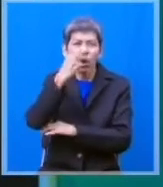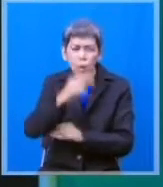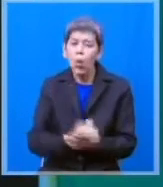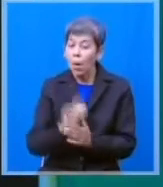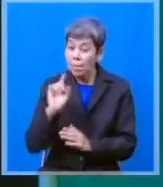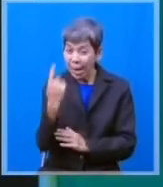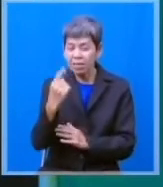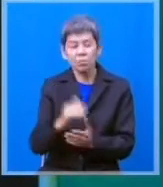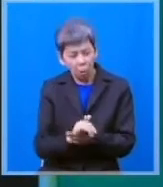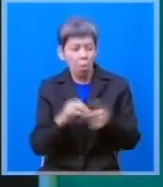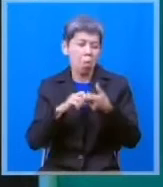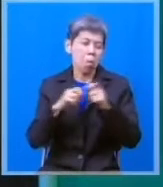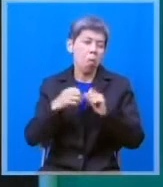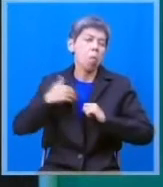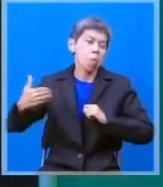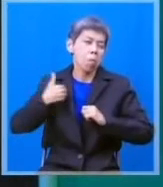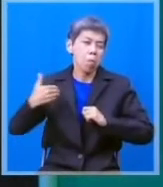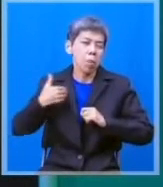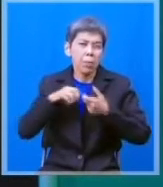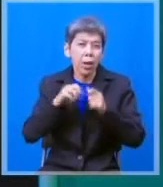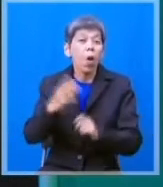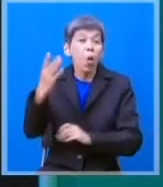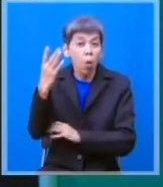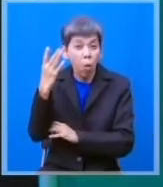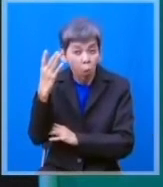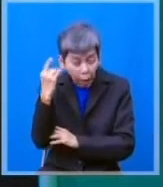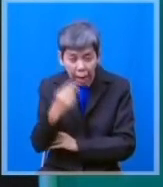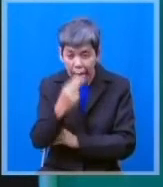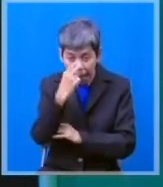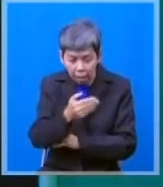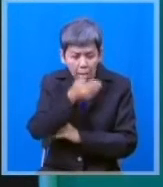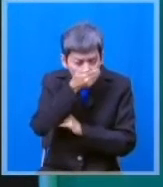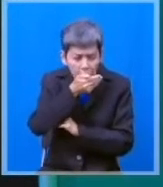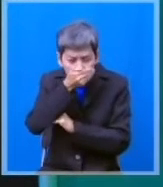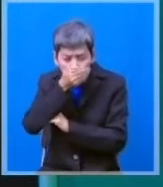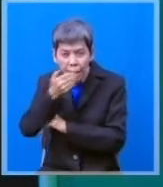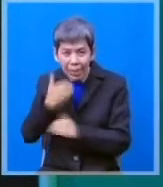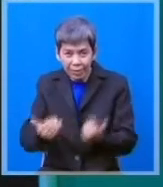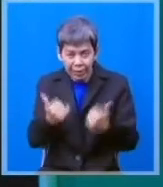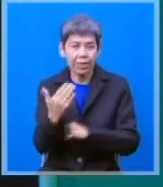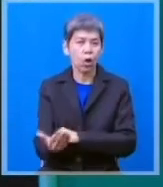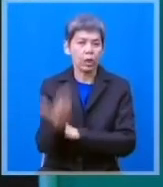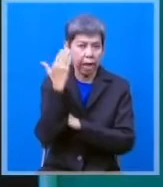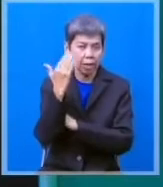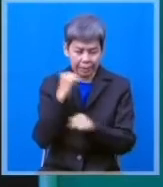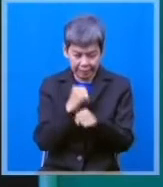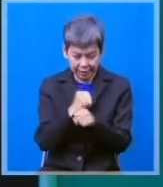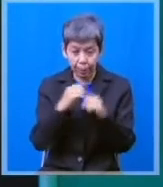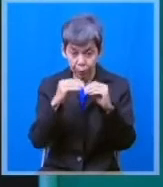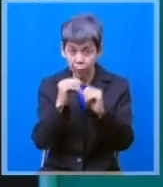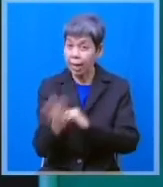ใหม่นะครับมันก็เลยมีปัญหาใหม่ๆตามมาด้วย แต่ว่าเมื่อวานที่เห็นสวมหน้ากากอนามัยวันนี้เมื่อช่วงเช้าที่เขาเริ่มต้นประชุม